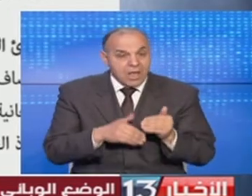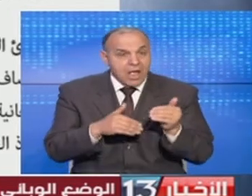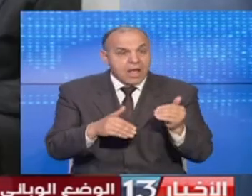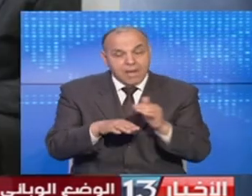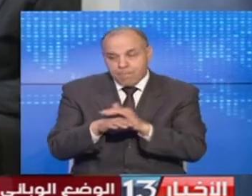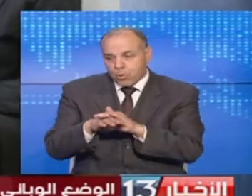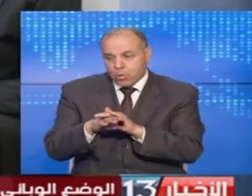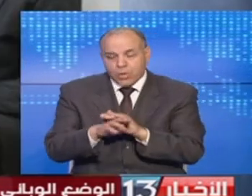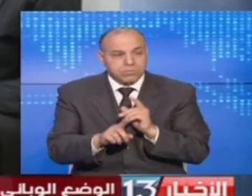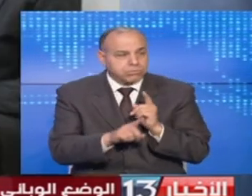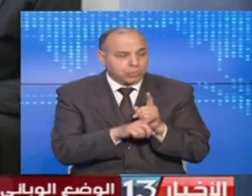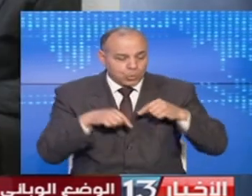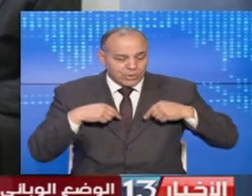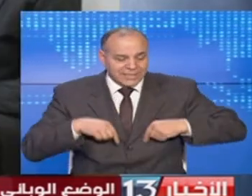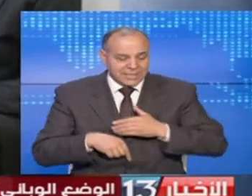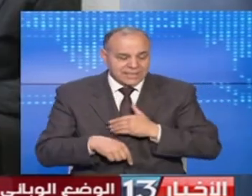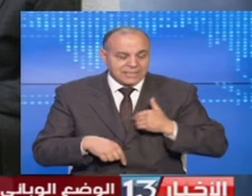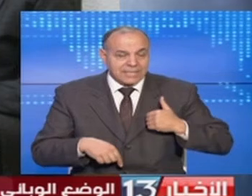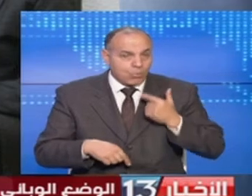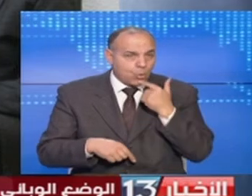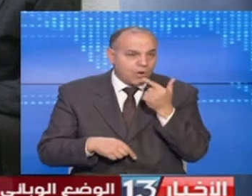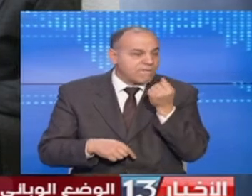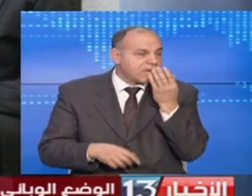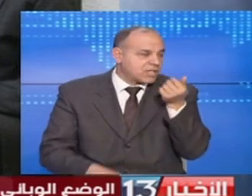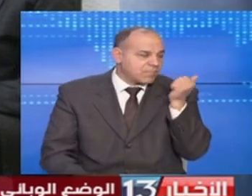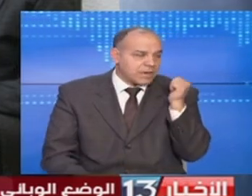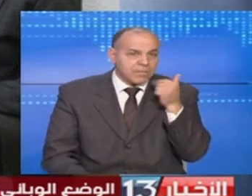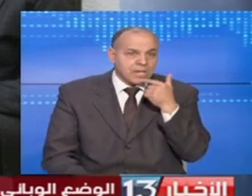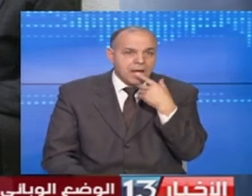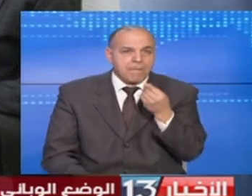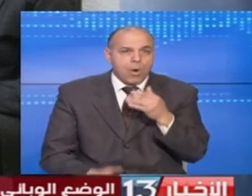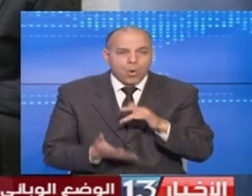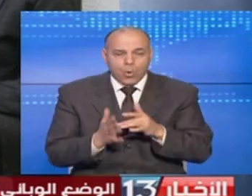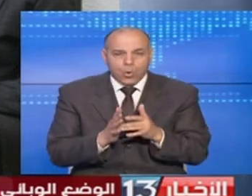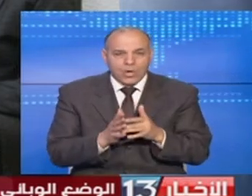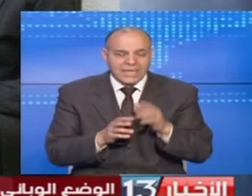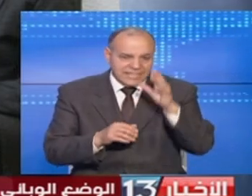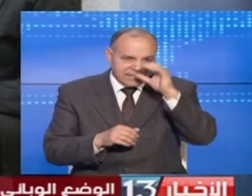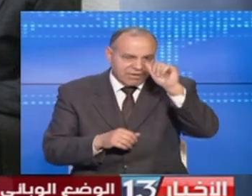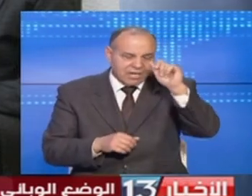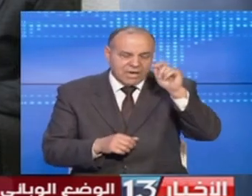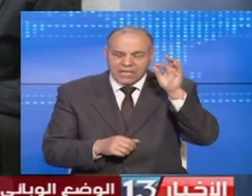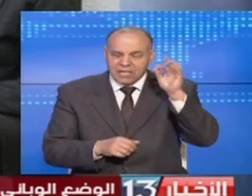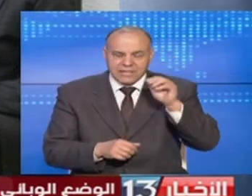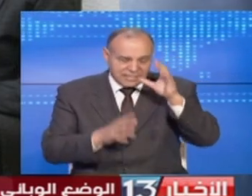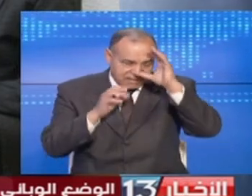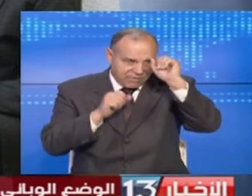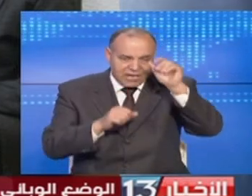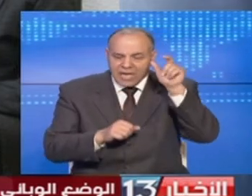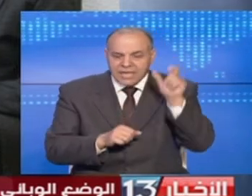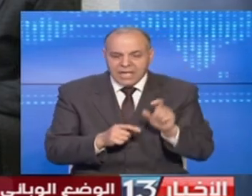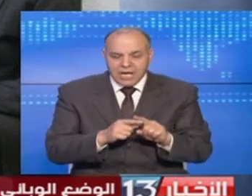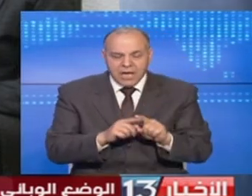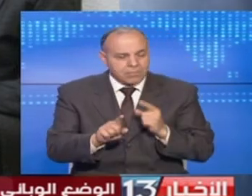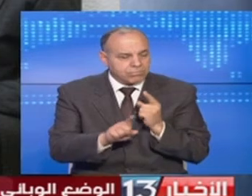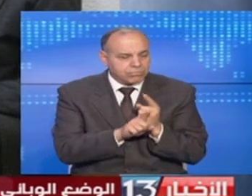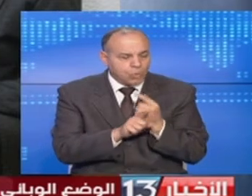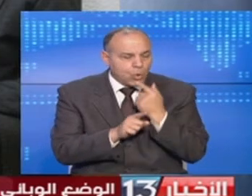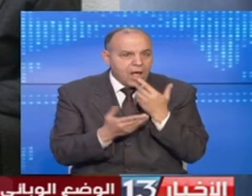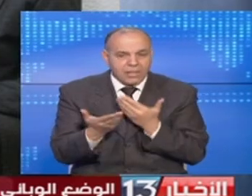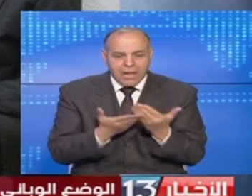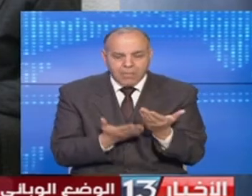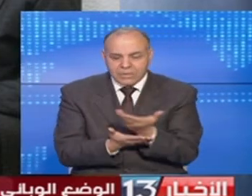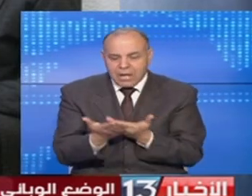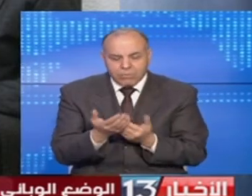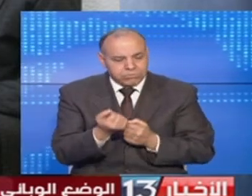هذا الاطار التقى وزير الصحه فوز مهدي عشيه امس بكل من سفير ايطاليا بتونس حيث تناول اللقاء دعم